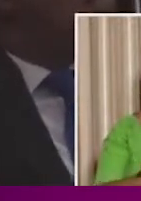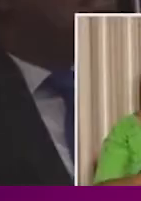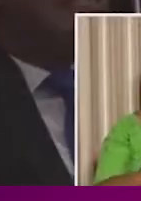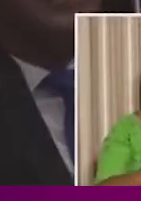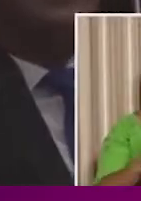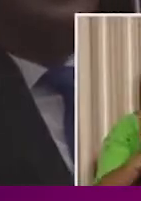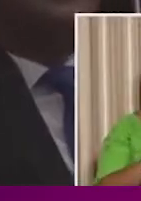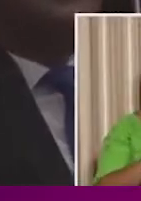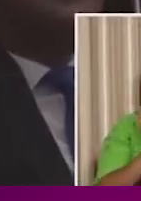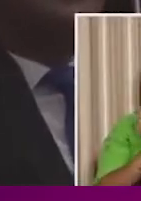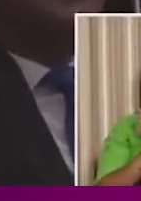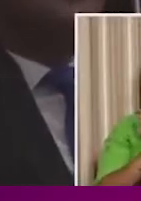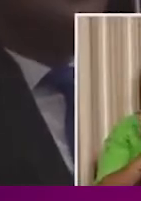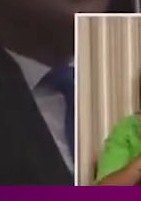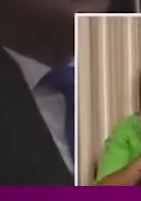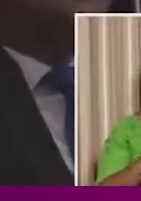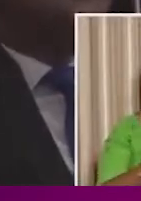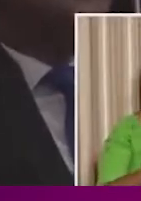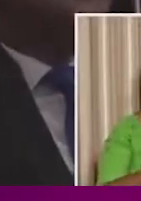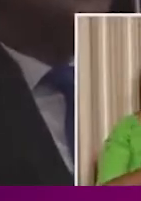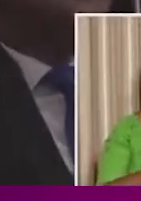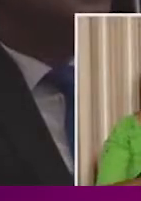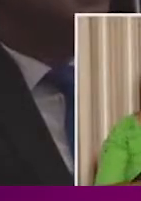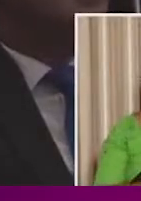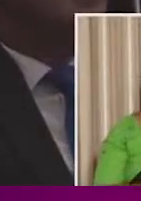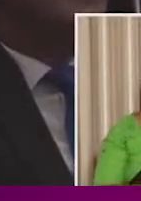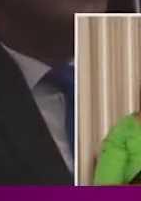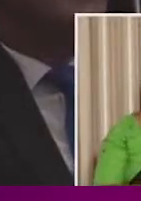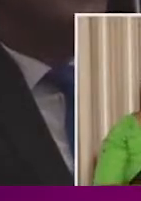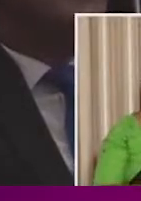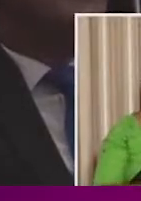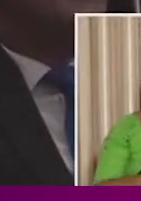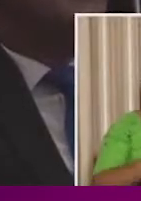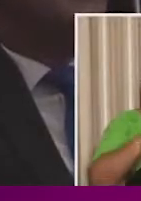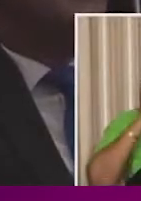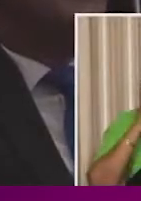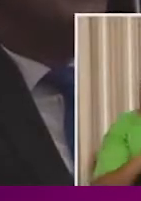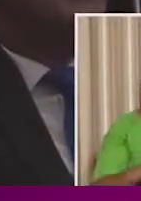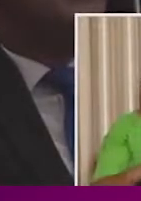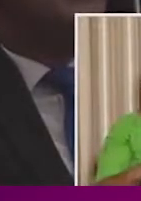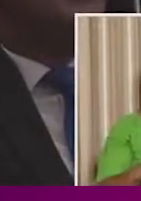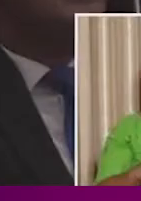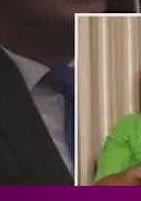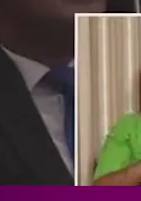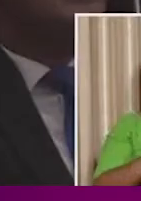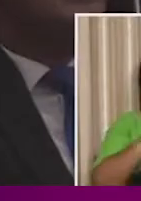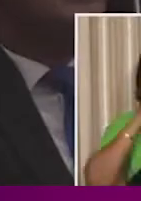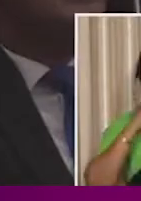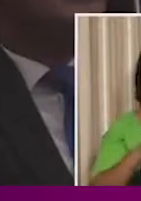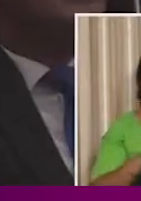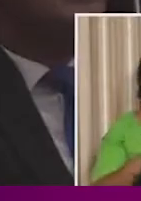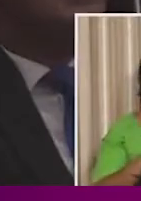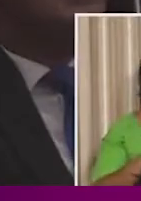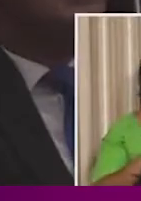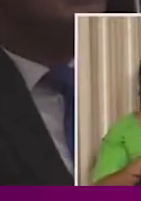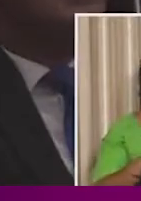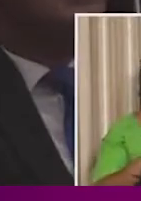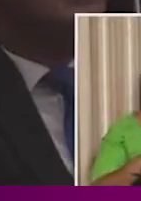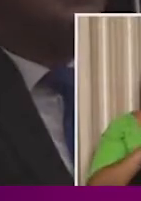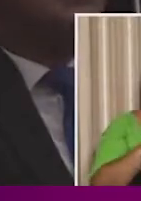ஆதரவளித்து வருகின்றன. ஆனால் பிராந்தியத்தில் சில நாடுகள் இஸ்ரேலுடன் ராஜதந்திர உறவுகளை இன்னும் பேணிக் கொண்டு